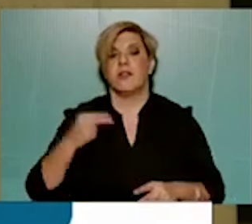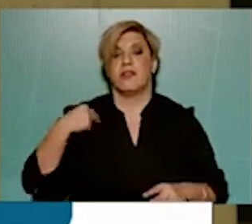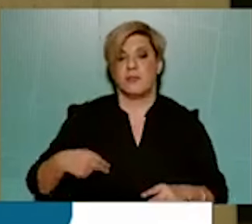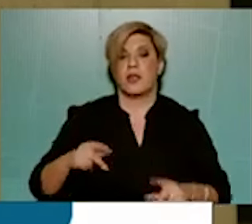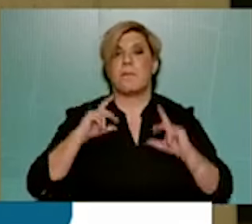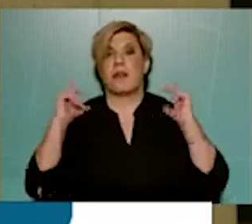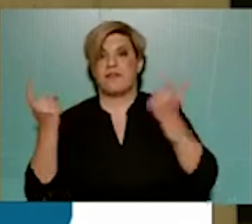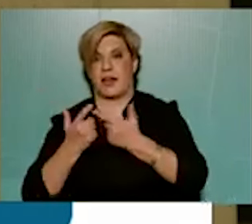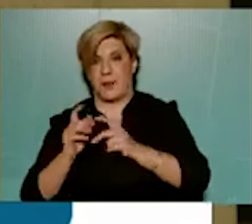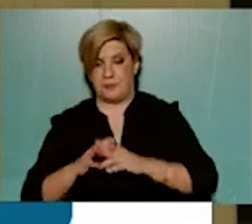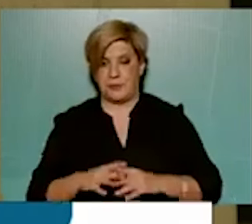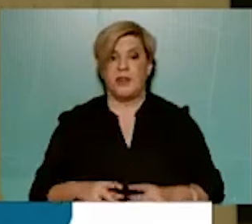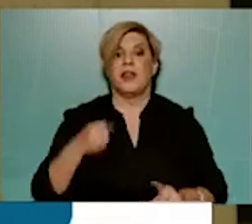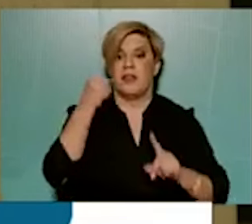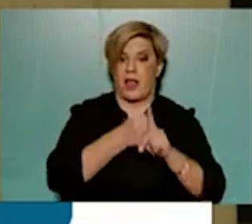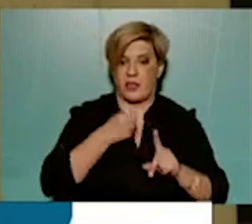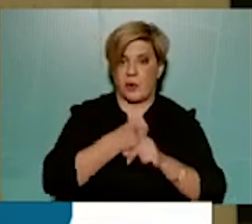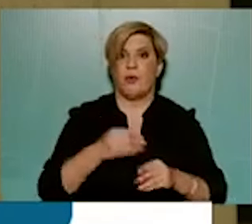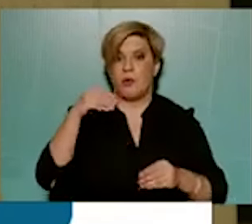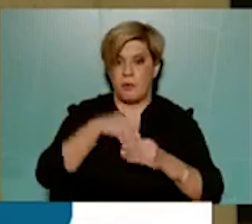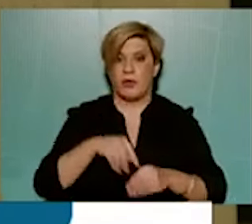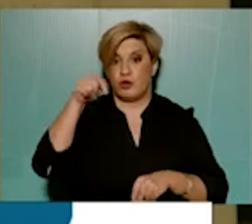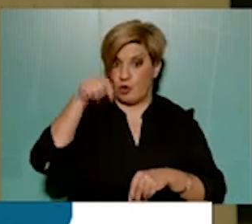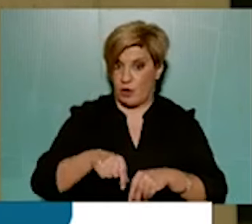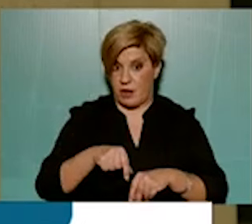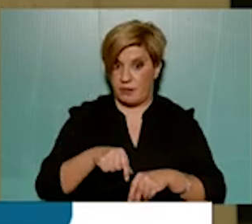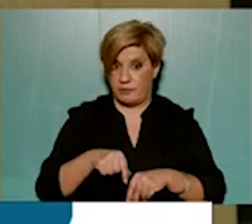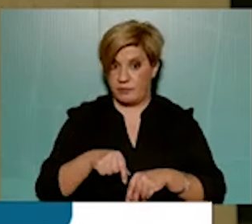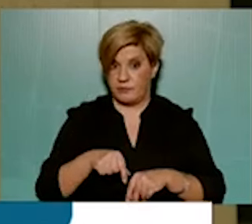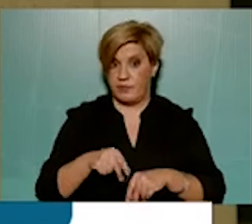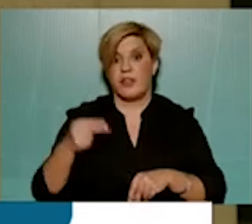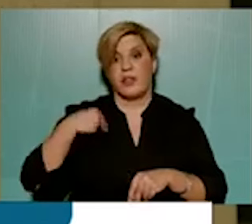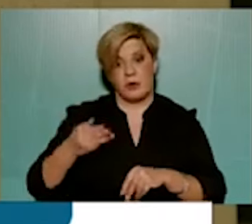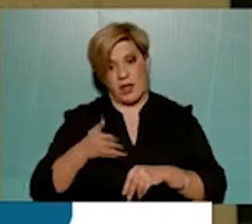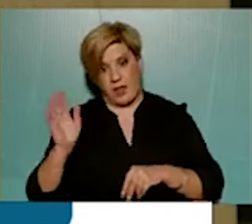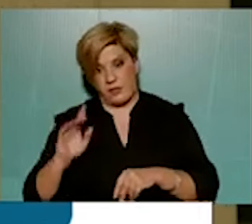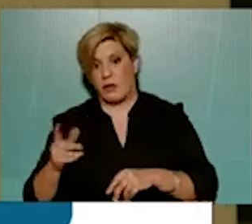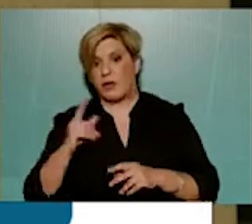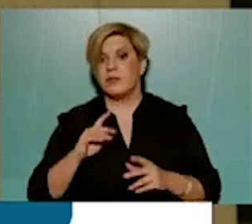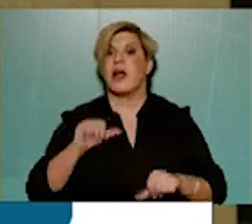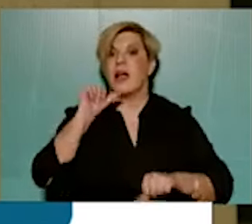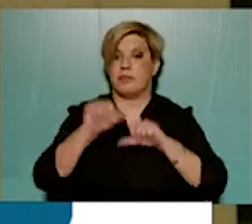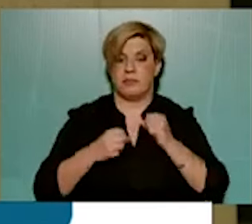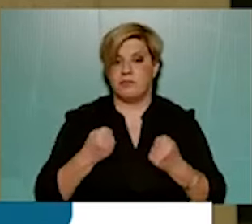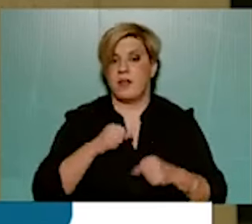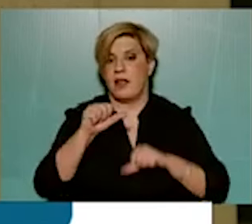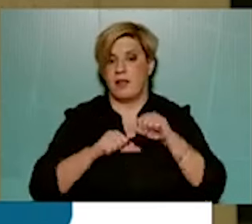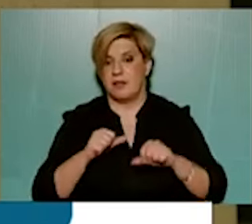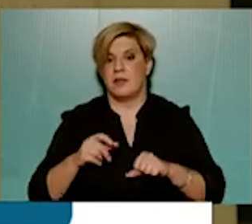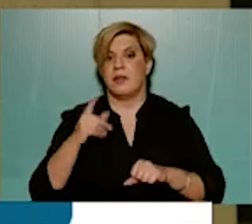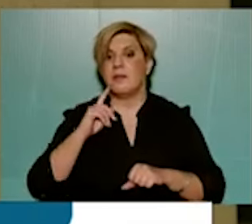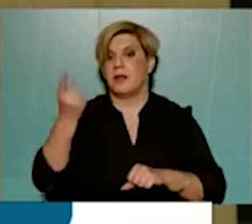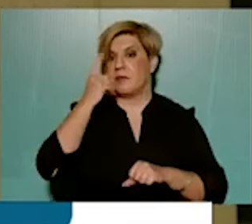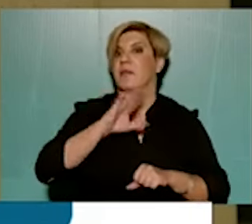και περιφέρεια. Και διεκδικούμε μεταξύ άλλων τώρα έφυγε ο Δήμαρχος και χωρίς επαναστατικές αλλαγές, για να μην μου κάνει